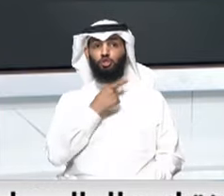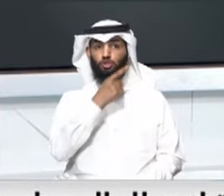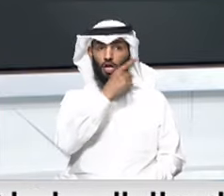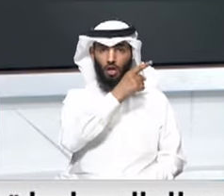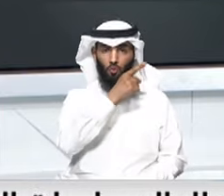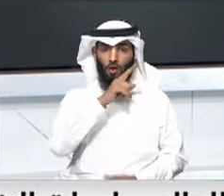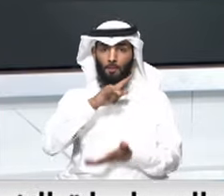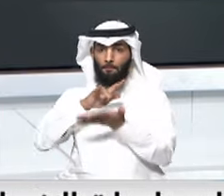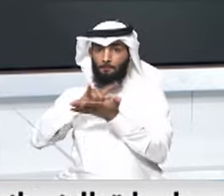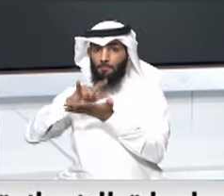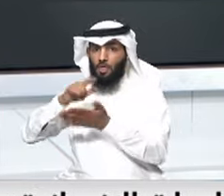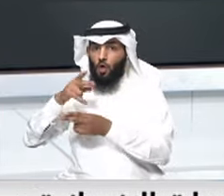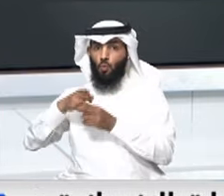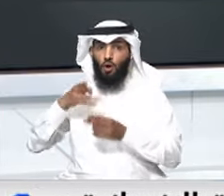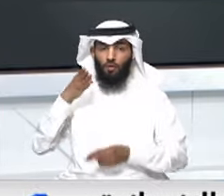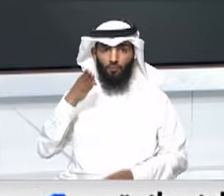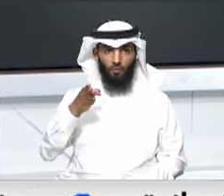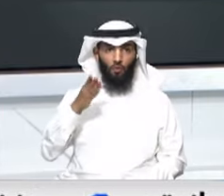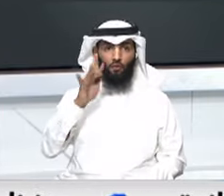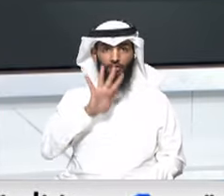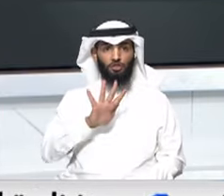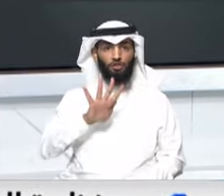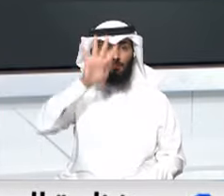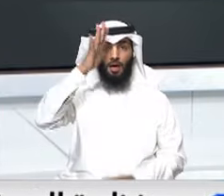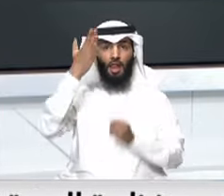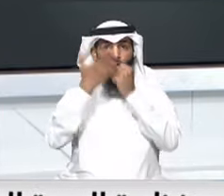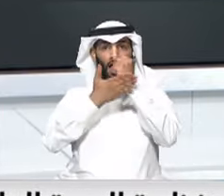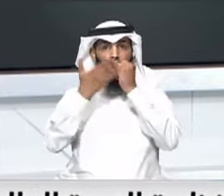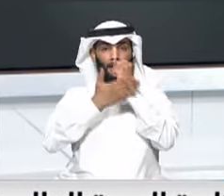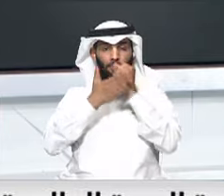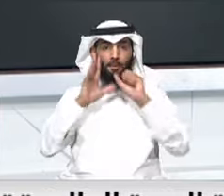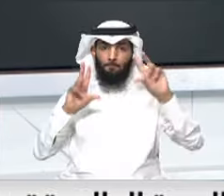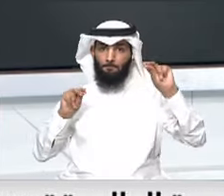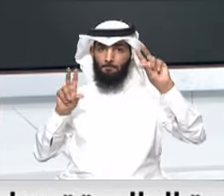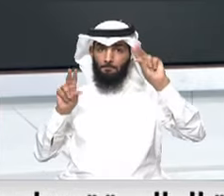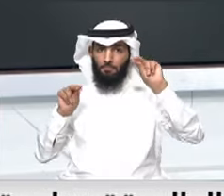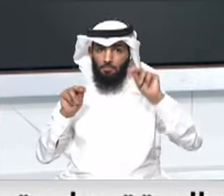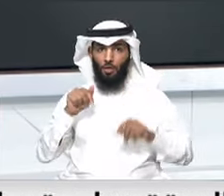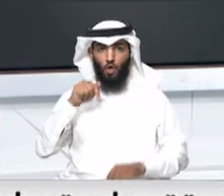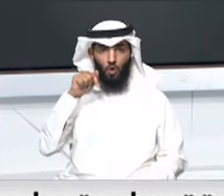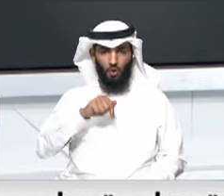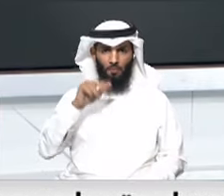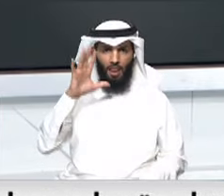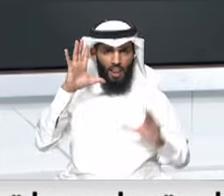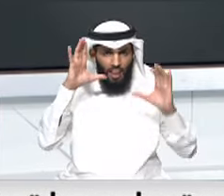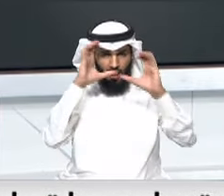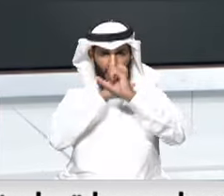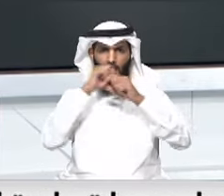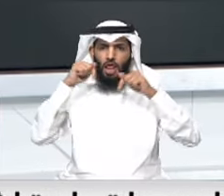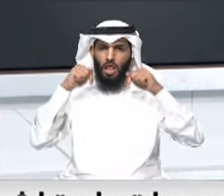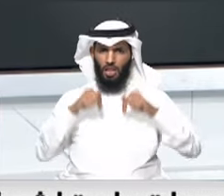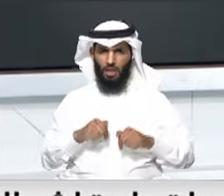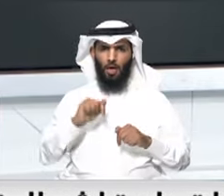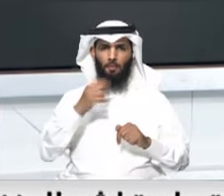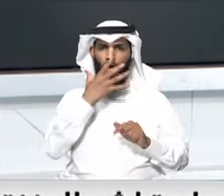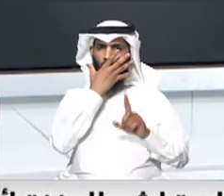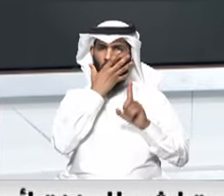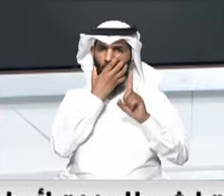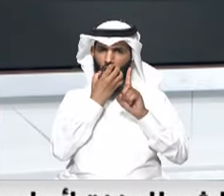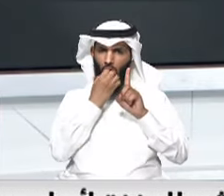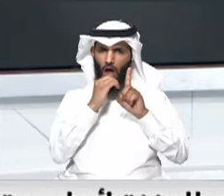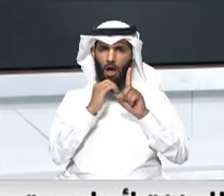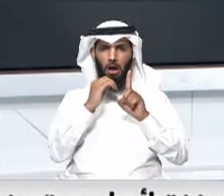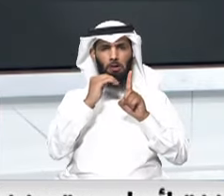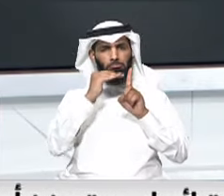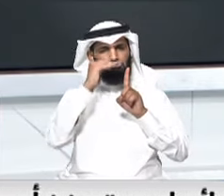الكويت الدولي، أيضا في شمال البلاد في مزارع العبدلي. متوقع أن تكون الأجواء في هذه الليلة أجواء تميل إلى الحرارة،